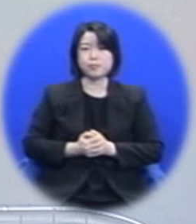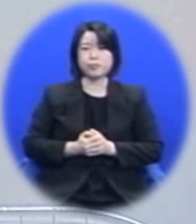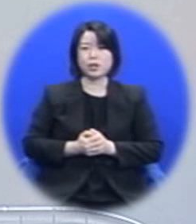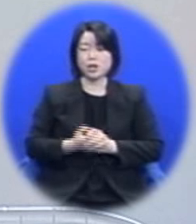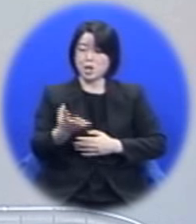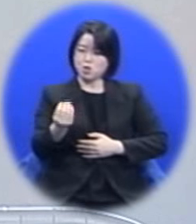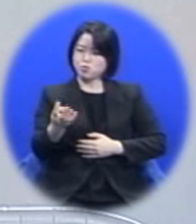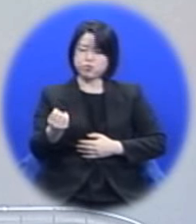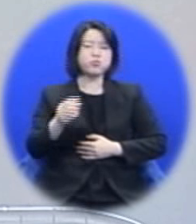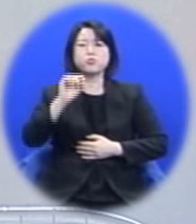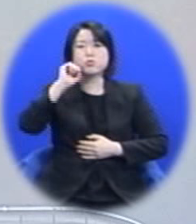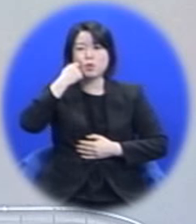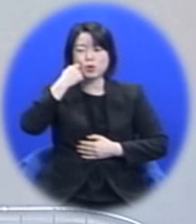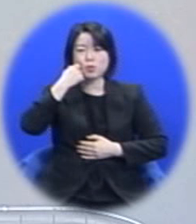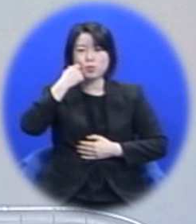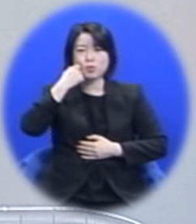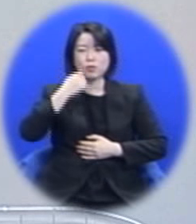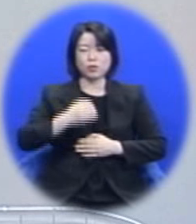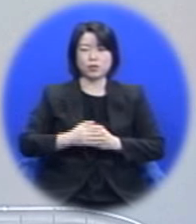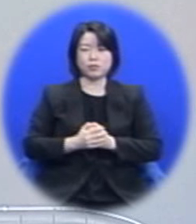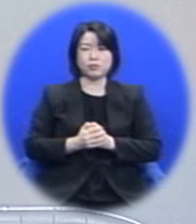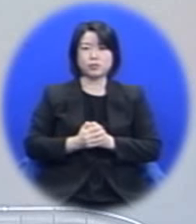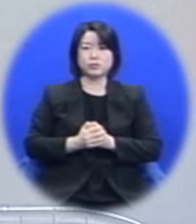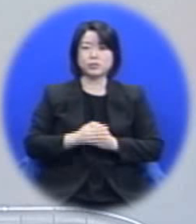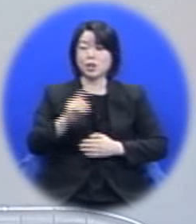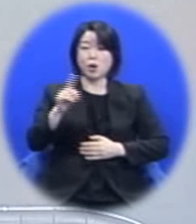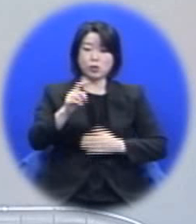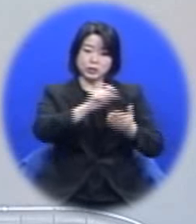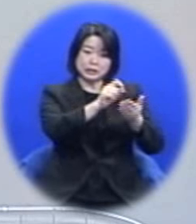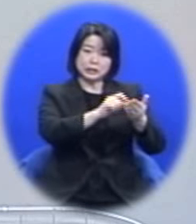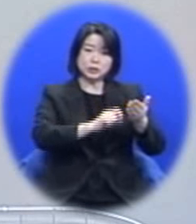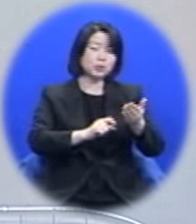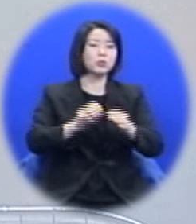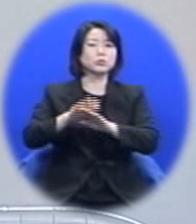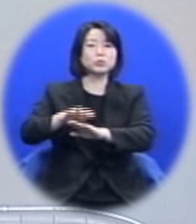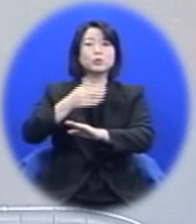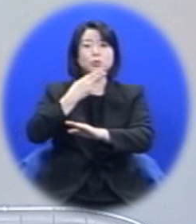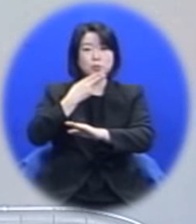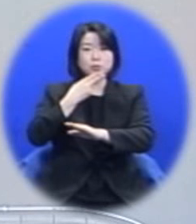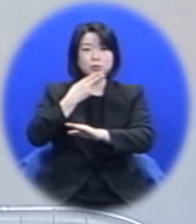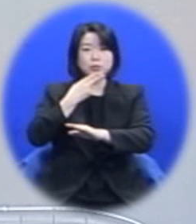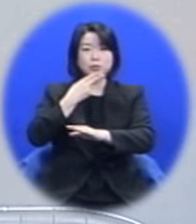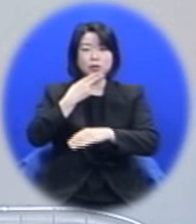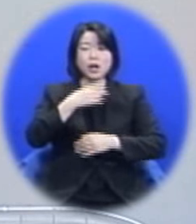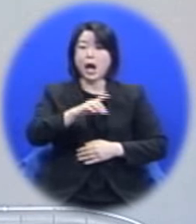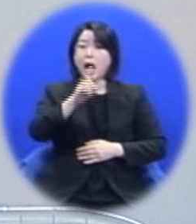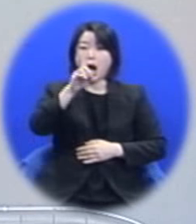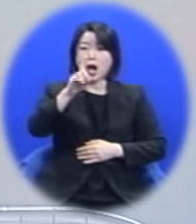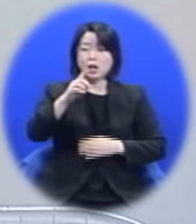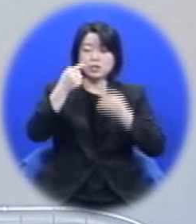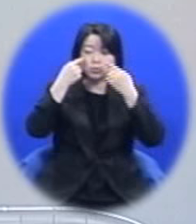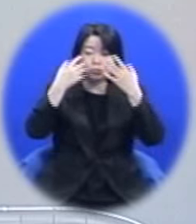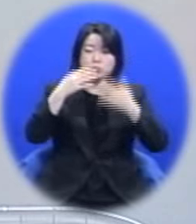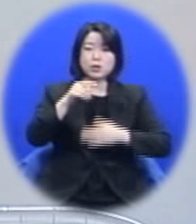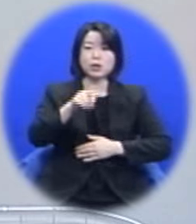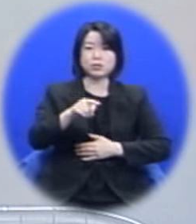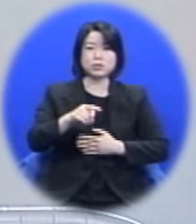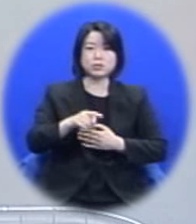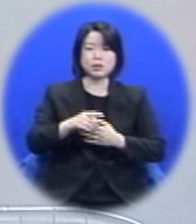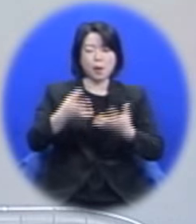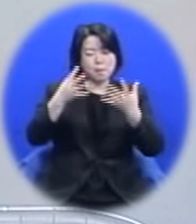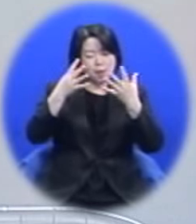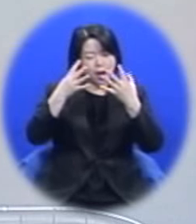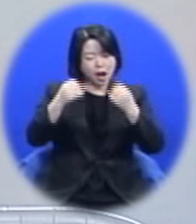수를 셀 수도 없어요. 수를 셀 수도. 어디 기록에 놓지도 않았어요. 한 가지 분명한 것은 수도